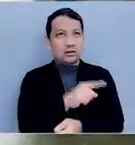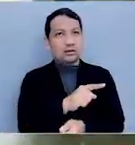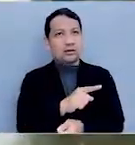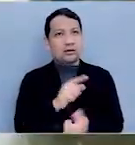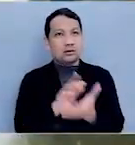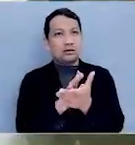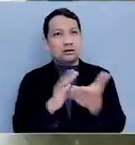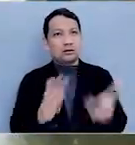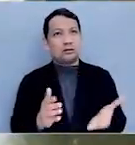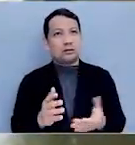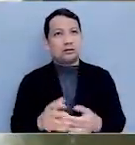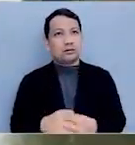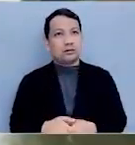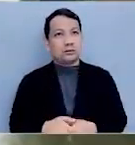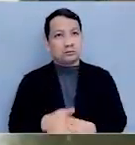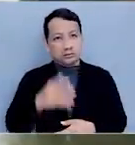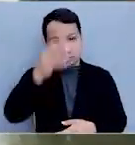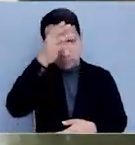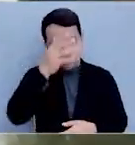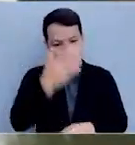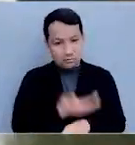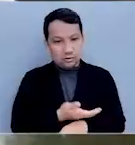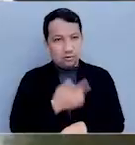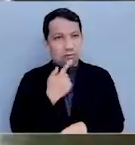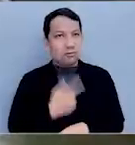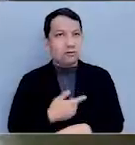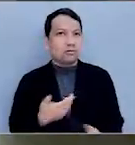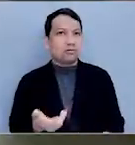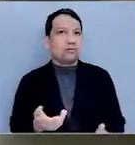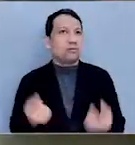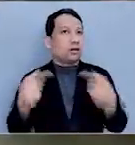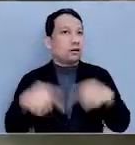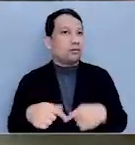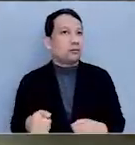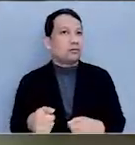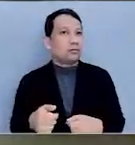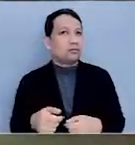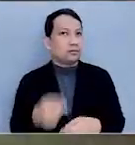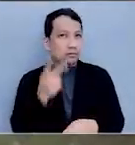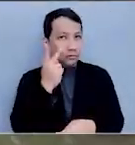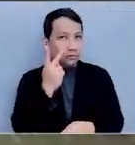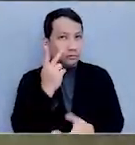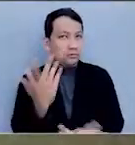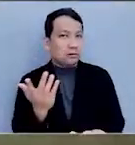school ng aming bat nung anak ko. Ay kaya kami,